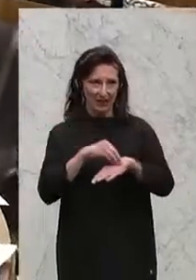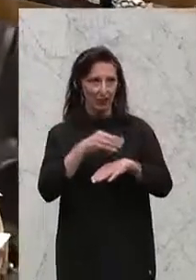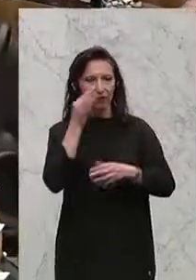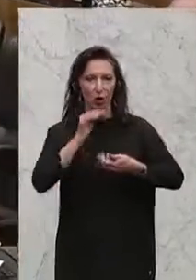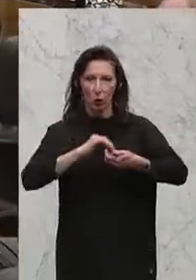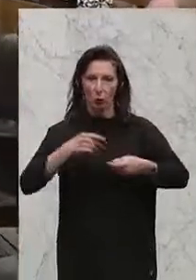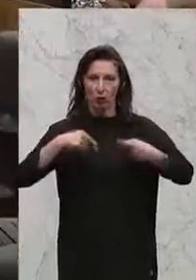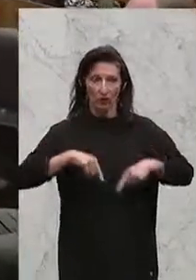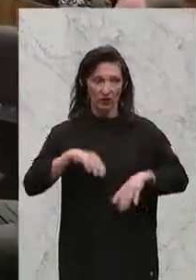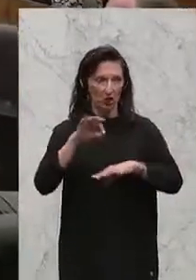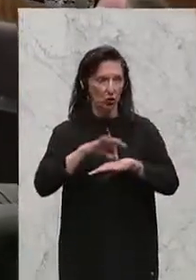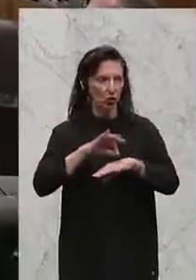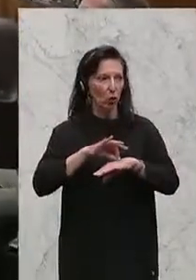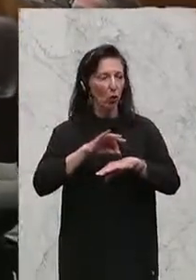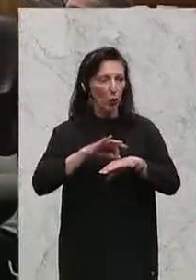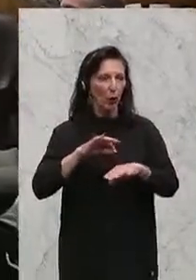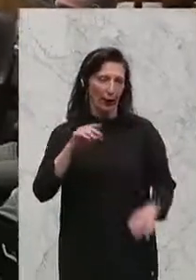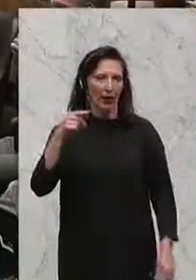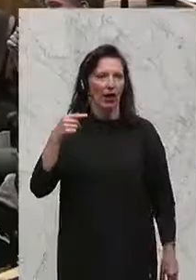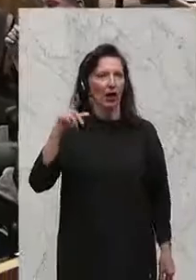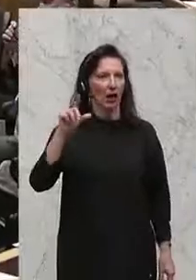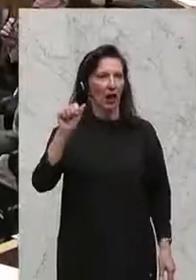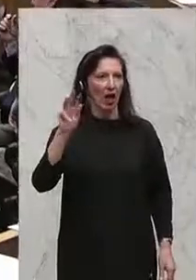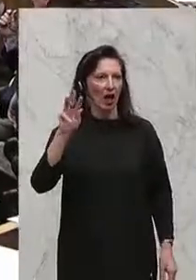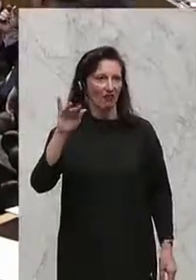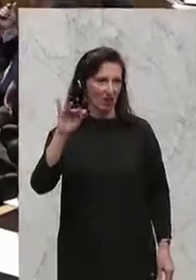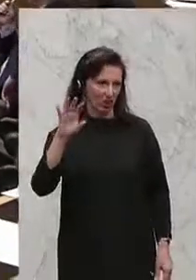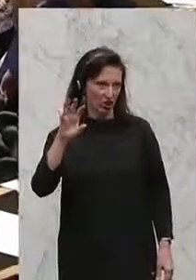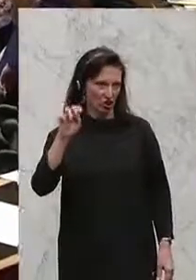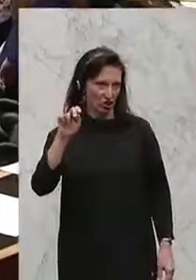mit frei wenig zu tun hat, sagte Axel Kasseker von der FPÖ.